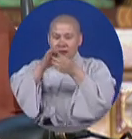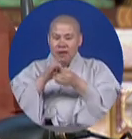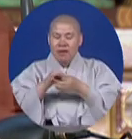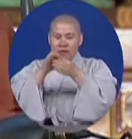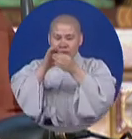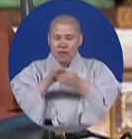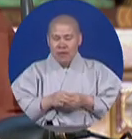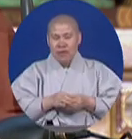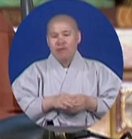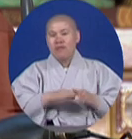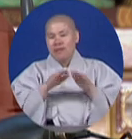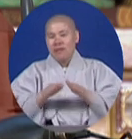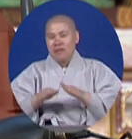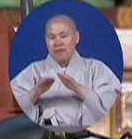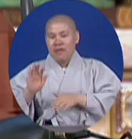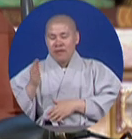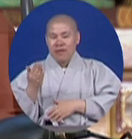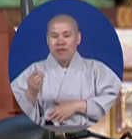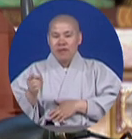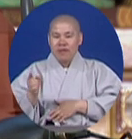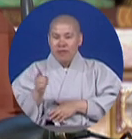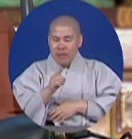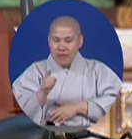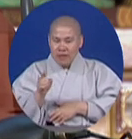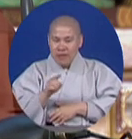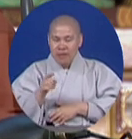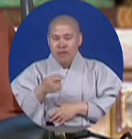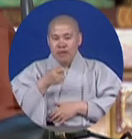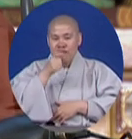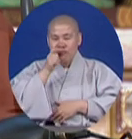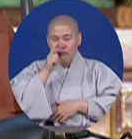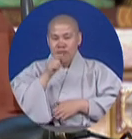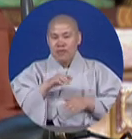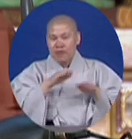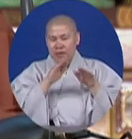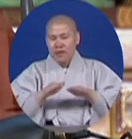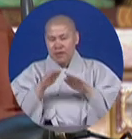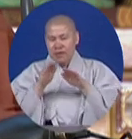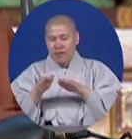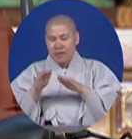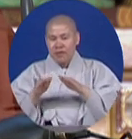계속 흐르는 거예요. 어느 틈에든지 스며들지 않는 데가 없습니다.